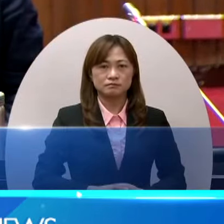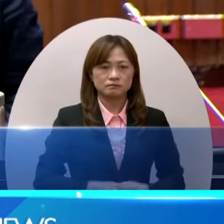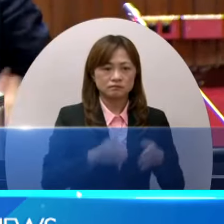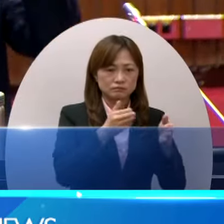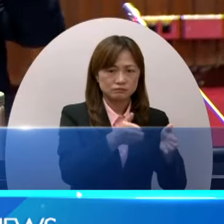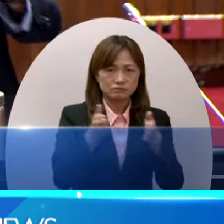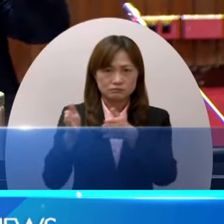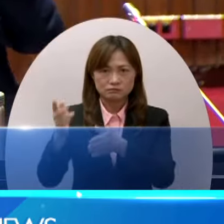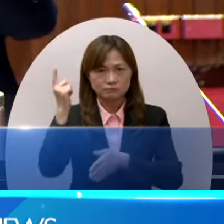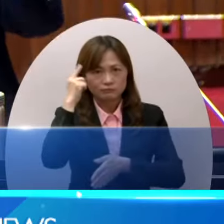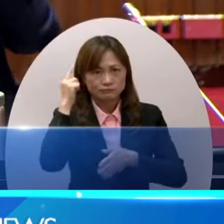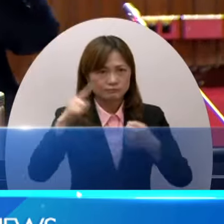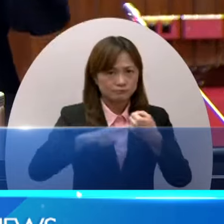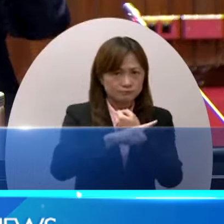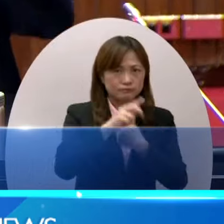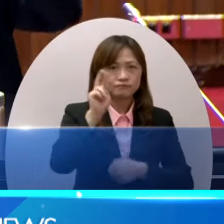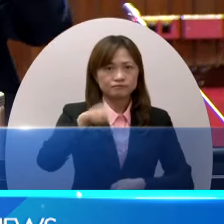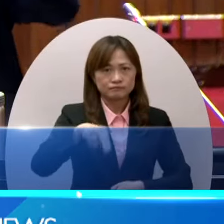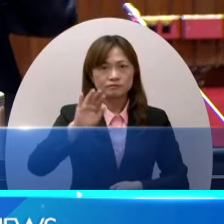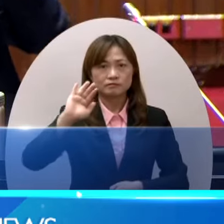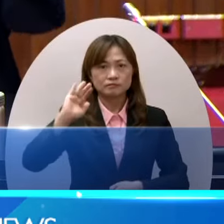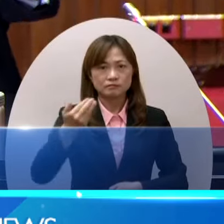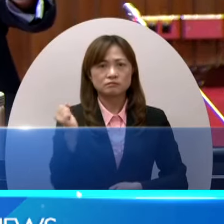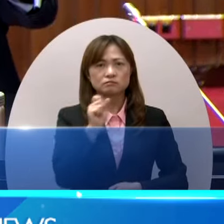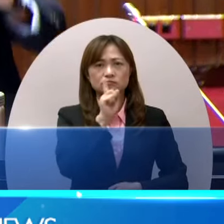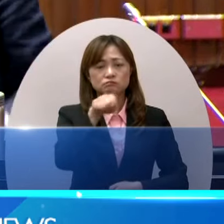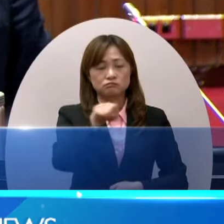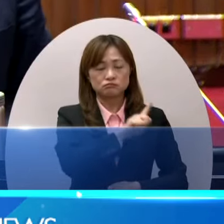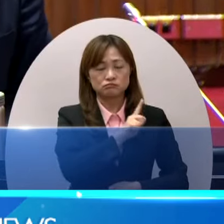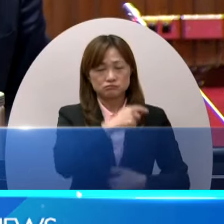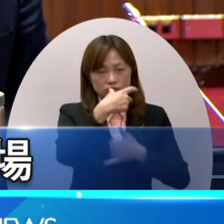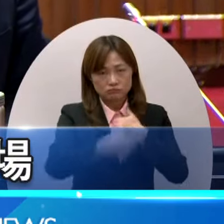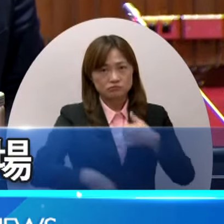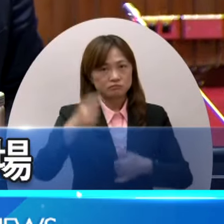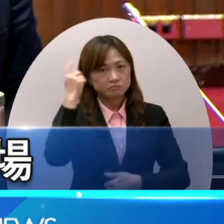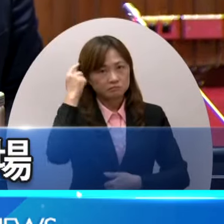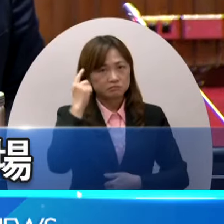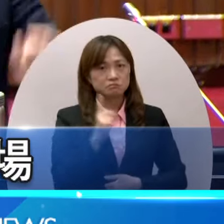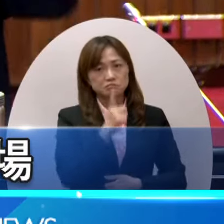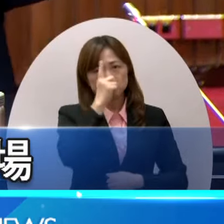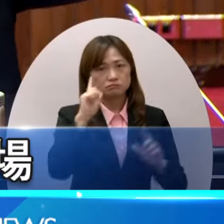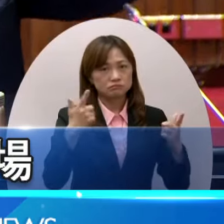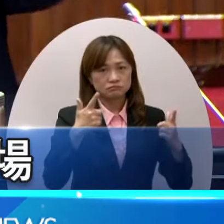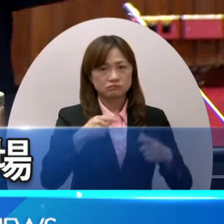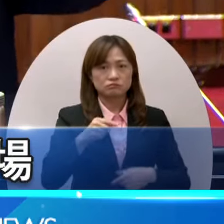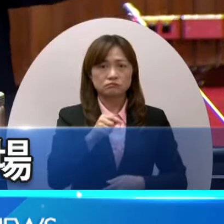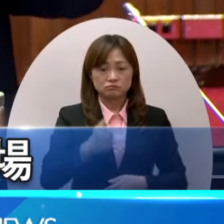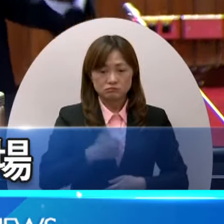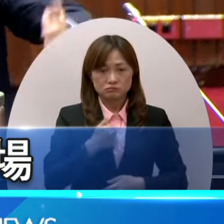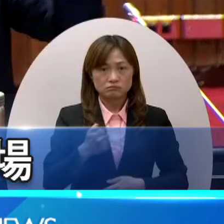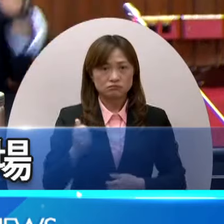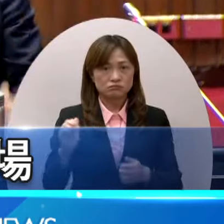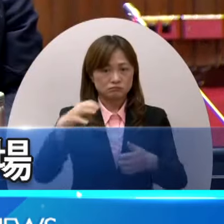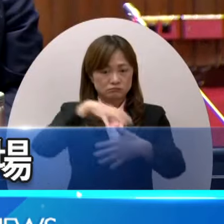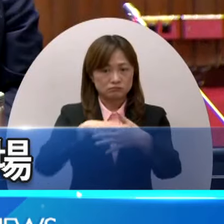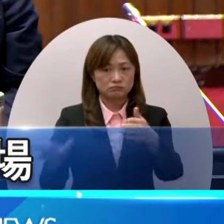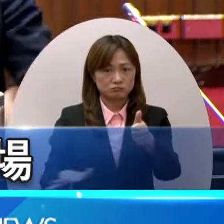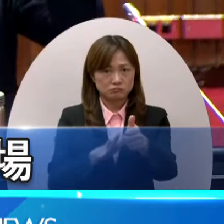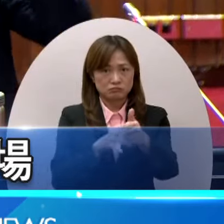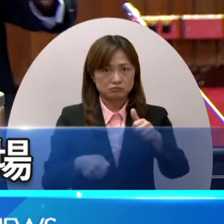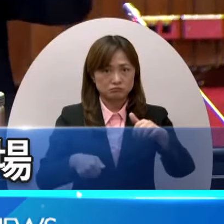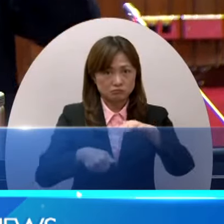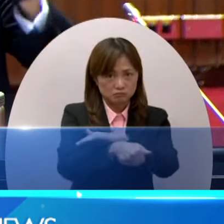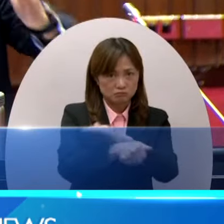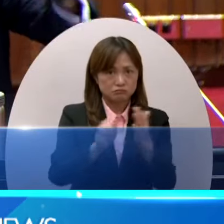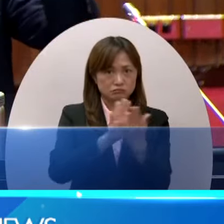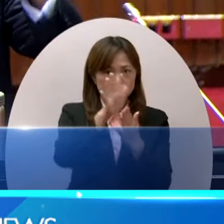思考可以，但是绝对不能说这是他个人的立场。进到内阁就没有阁员的个人立场，